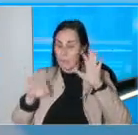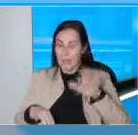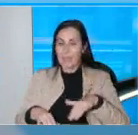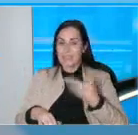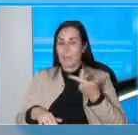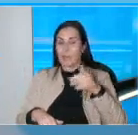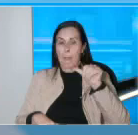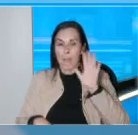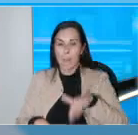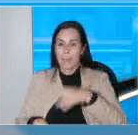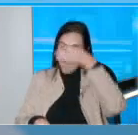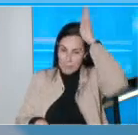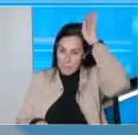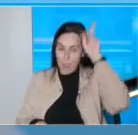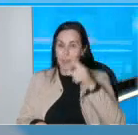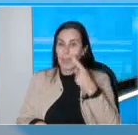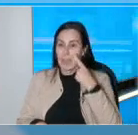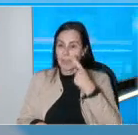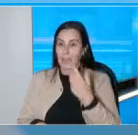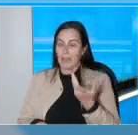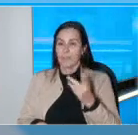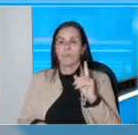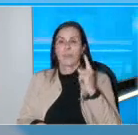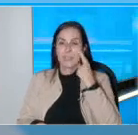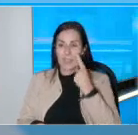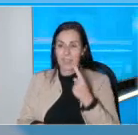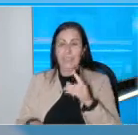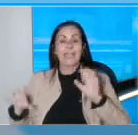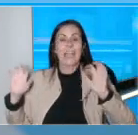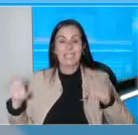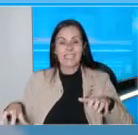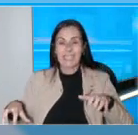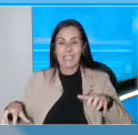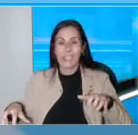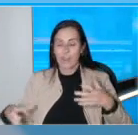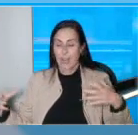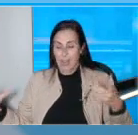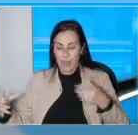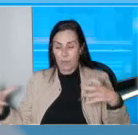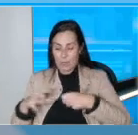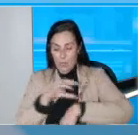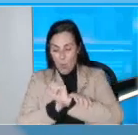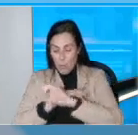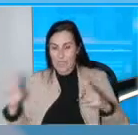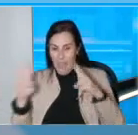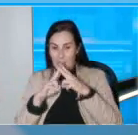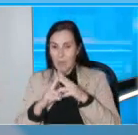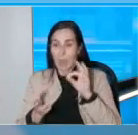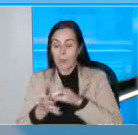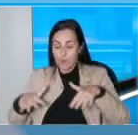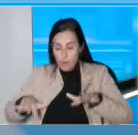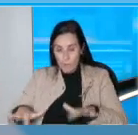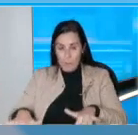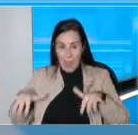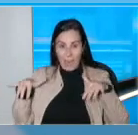של אמבפה, גם של נאמר, את נאסר אל-חלייפי, נאסר אל-חלייפי זה הנשיא של פז'ה בעשור האחרון, ברגע שהוא